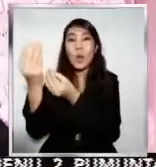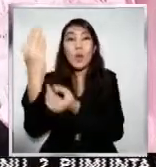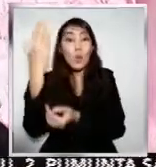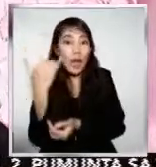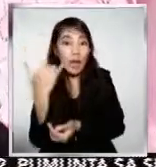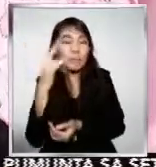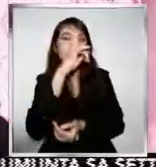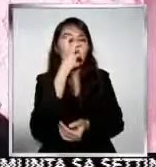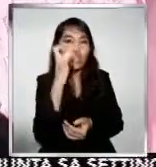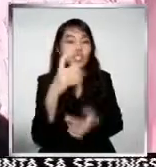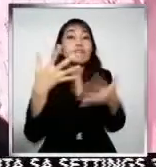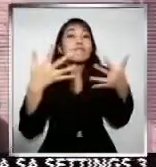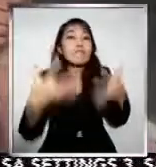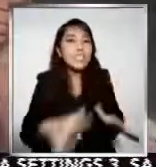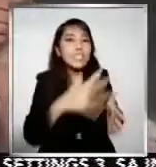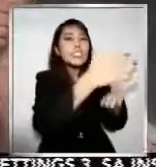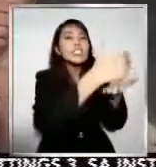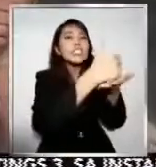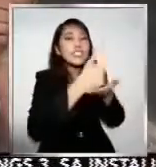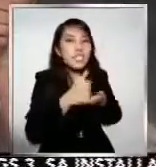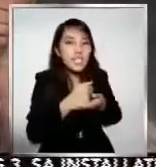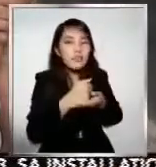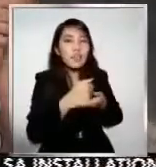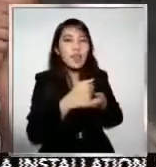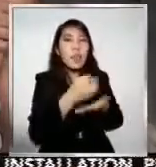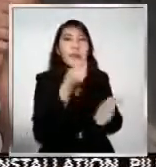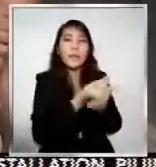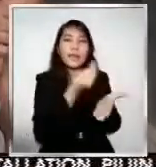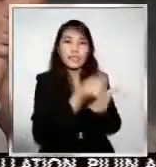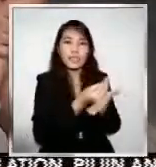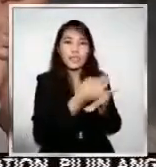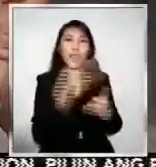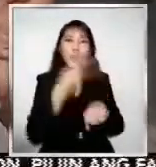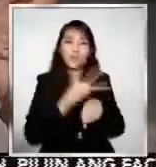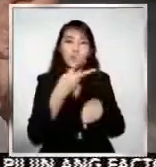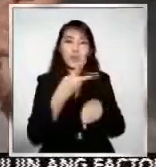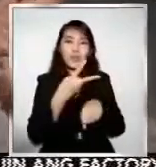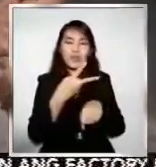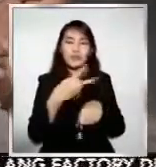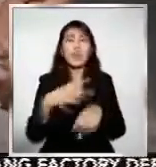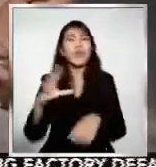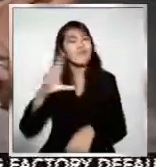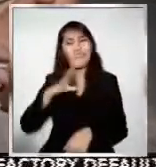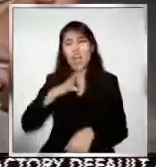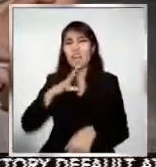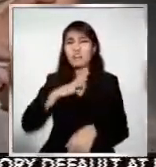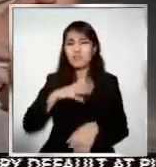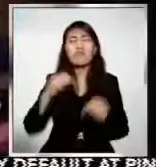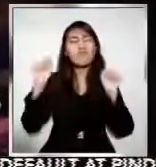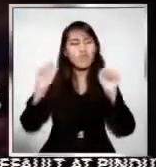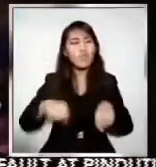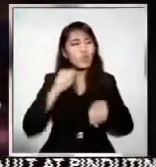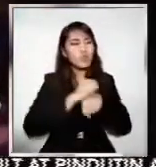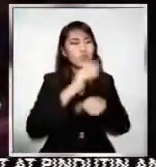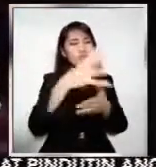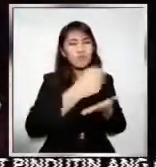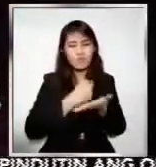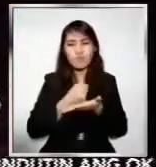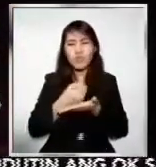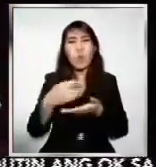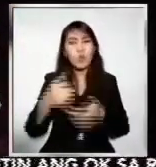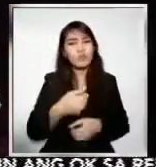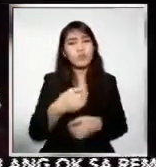sa iba pang ahensya ng pamahalaan. Kikitain ko naman po ito eh. So yung mga hindi kikitain ito, di sa kanila na. Marami rin po